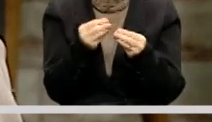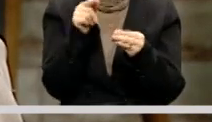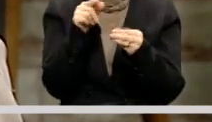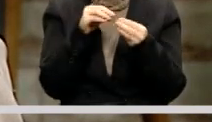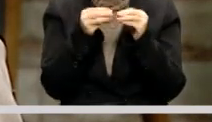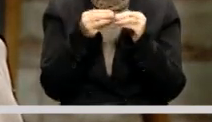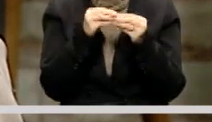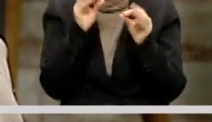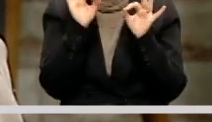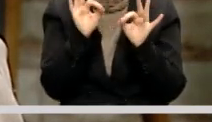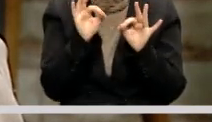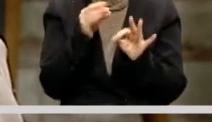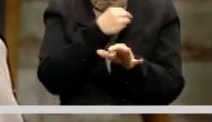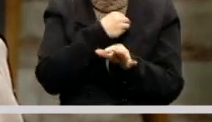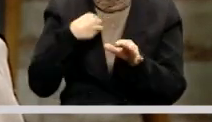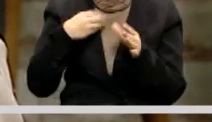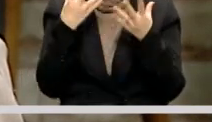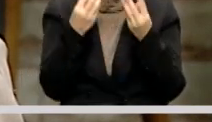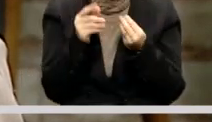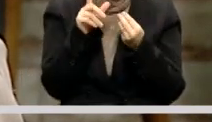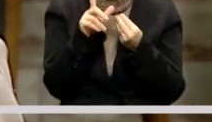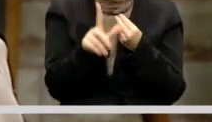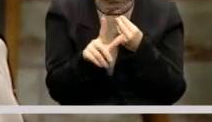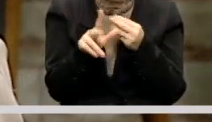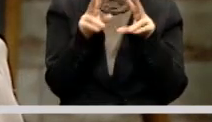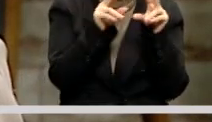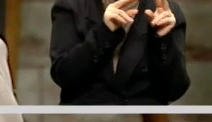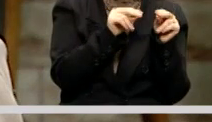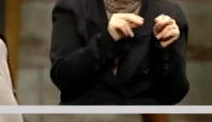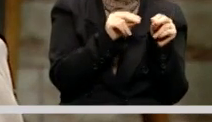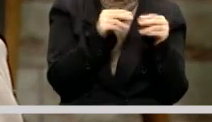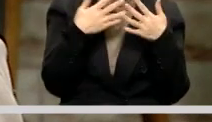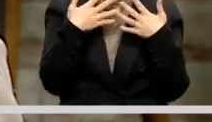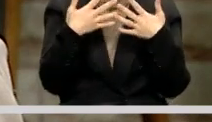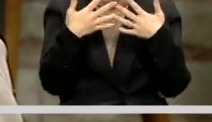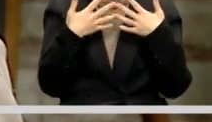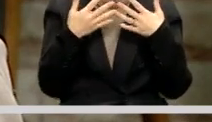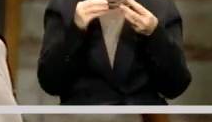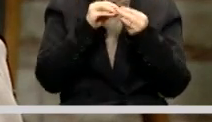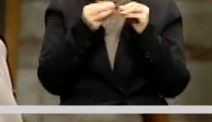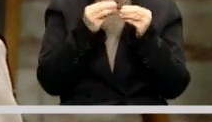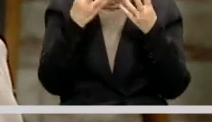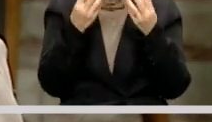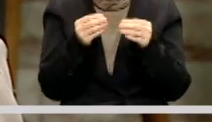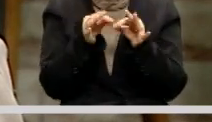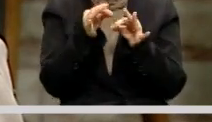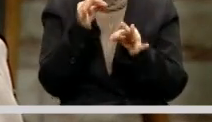Mutlaka tedavi olması gerekiyor bu hastaların. Çünkü uyku apnesi olan kişi tedavi olmazsa eğer ilerleyen